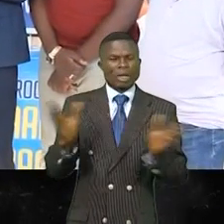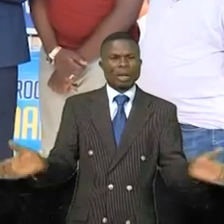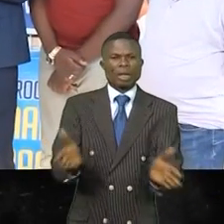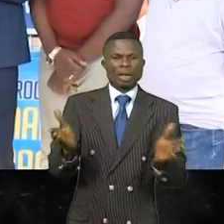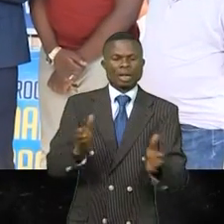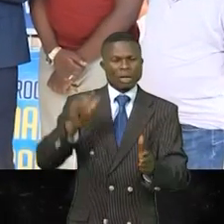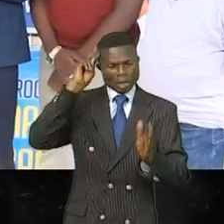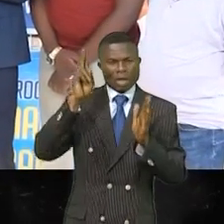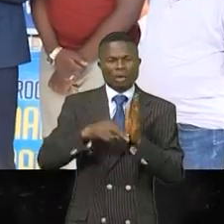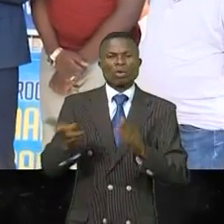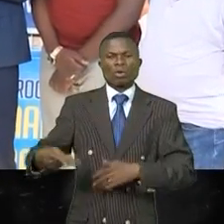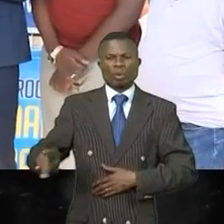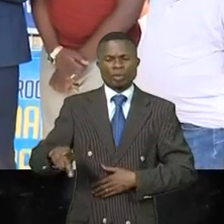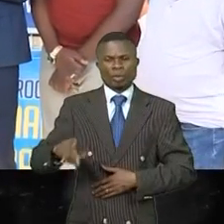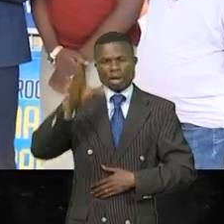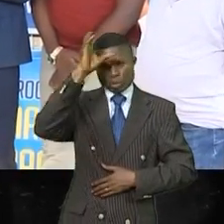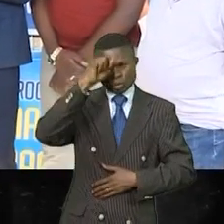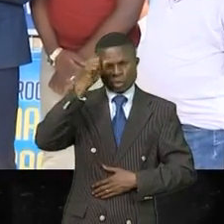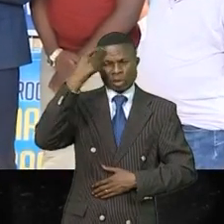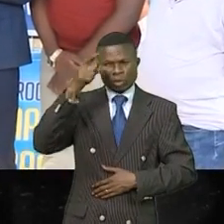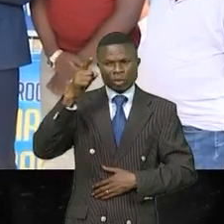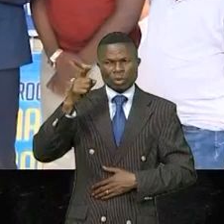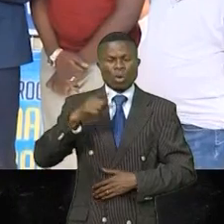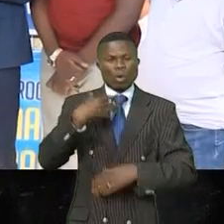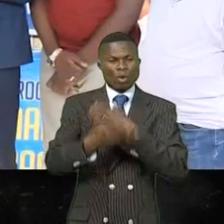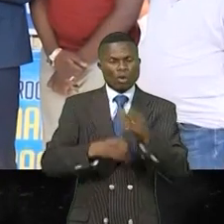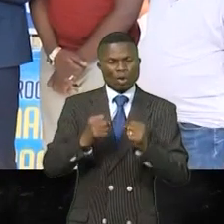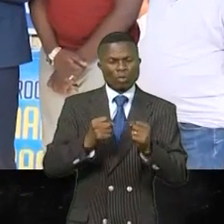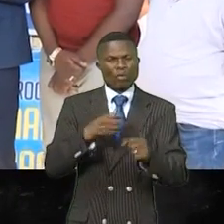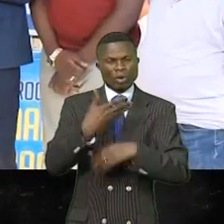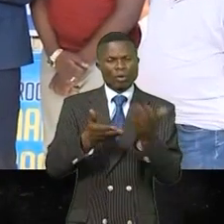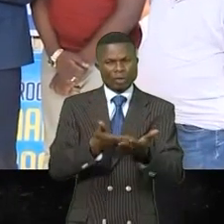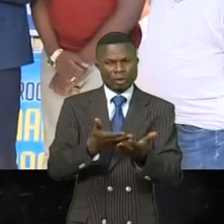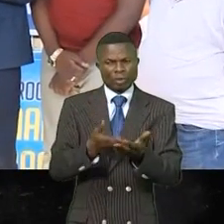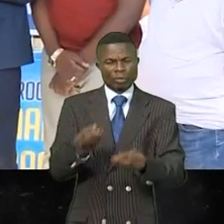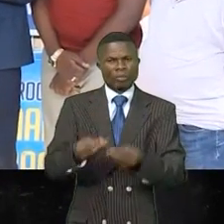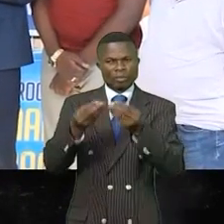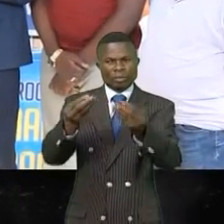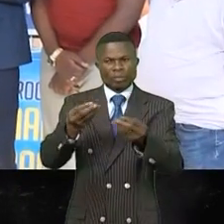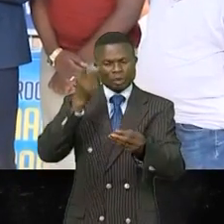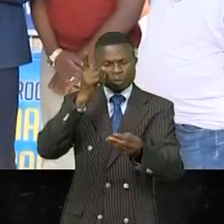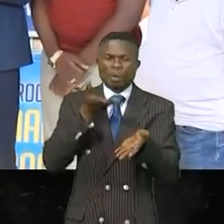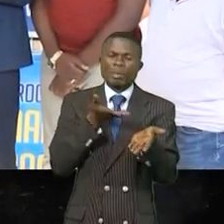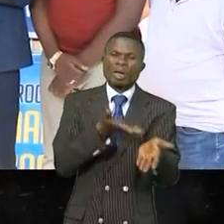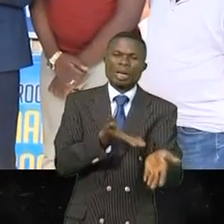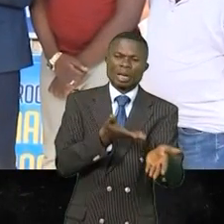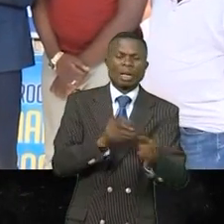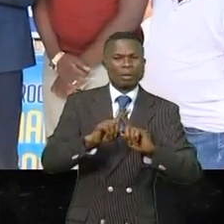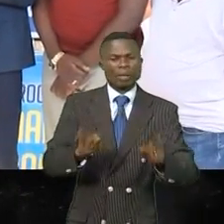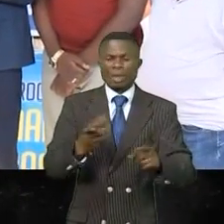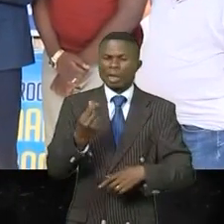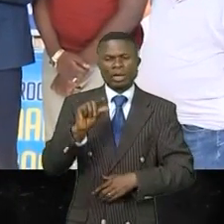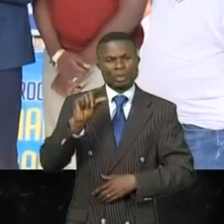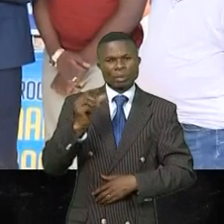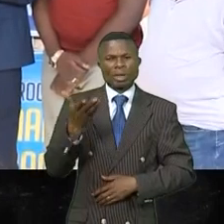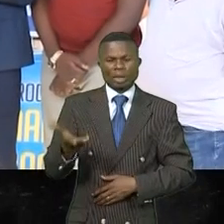le gouvernement provincial du Kwilu pour les efforts fournis en apportant le premier secours malgré ses moyens de